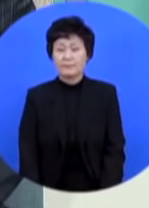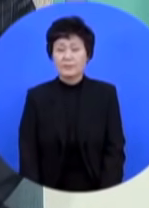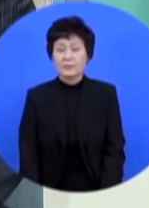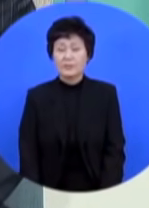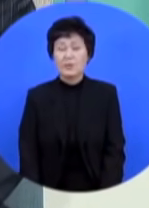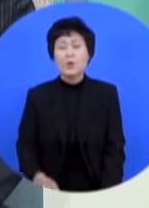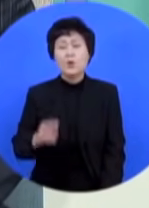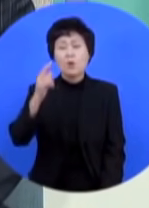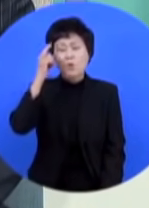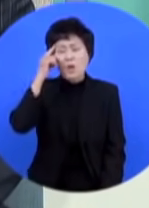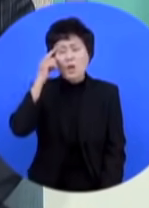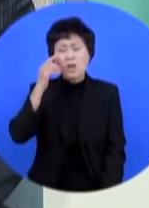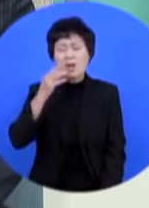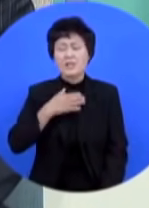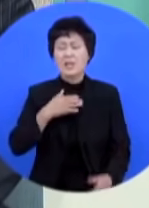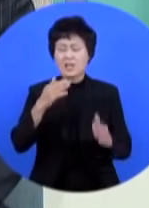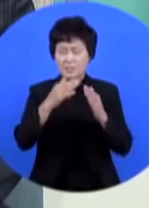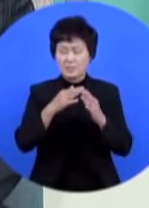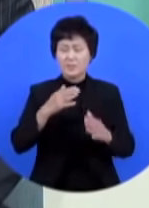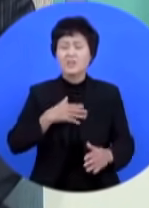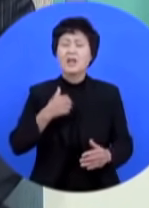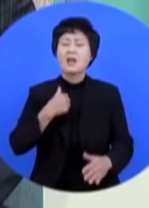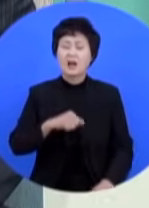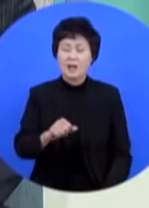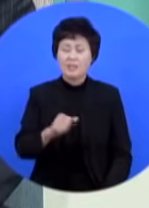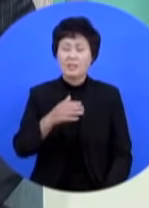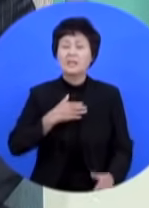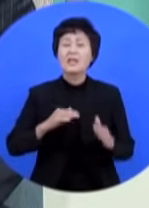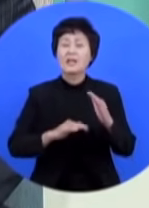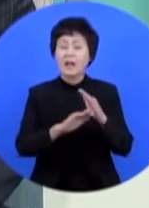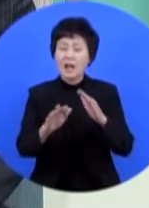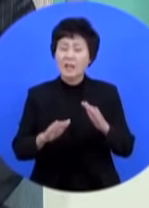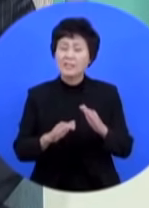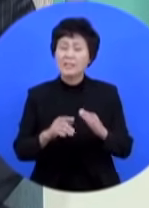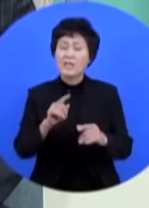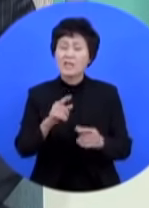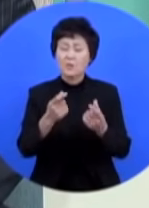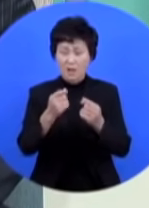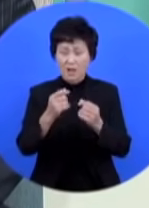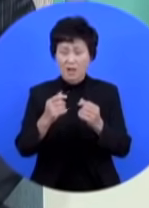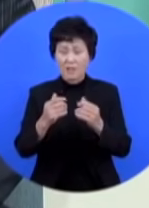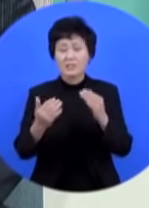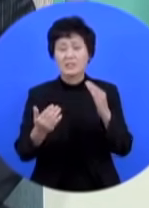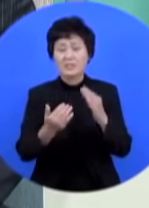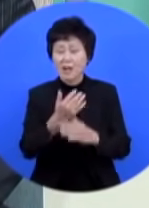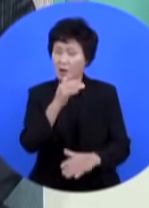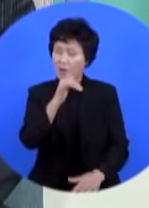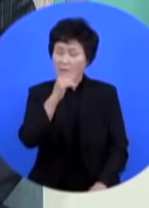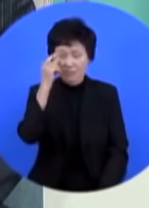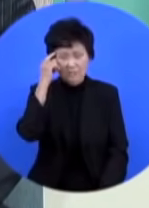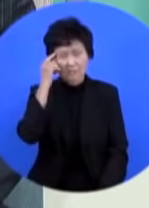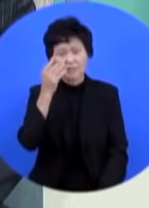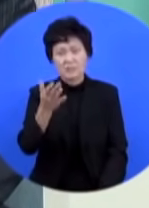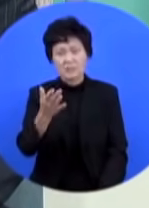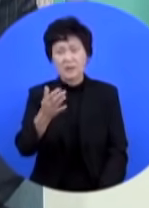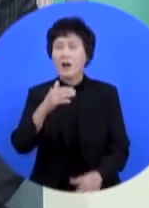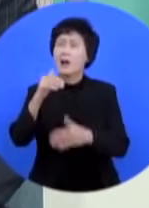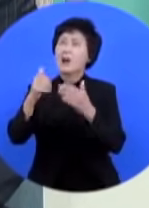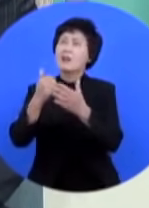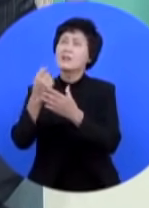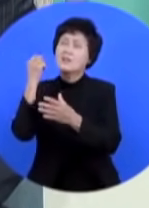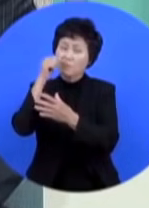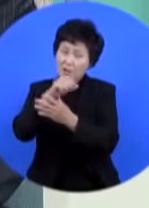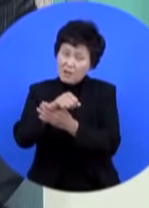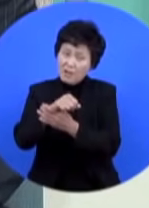우리 가정에, 왜 우리 아들에게 이게 어떻게 하나님이 허락하셨다고 생각을 하세요? 그것도